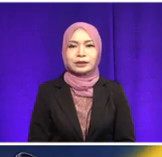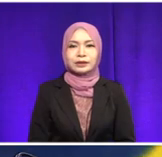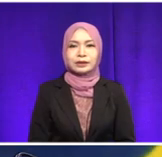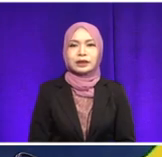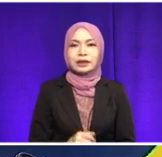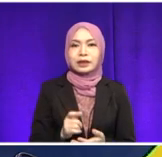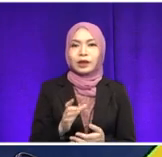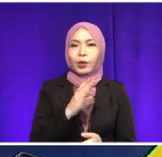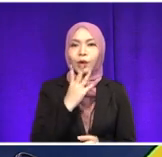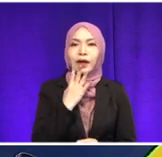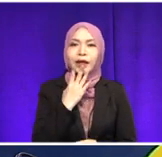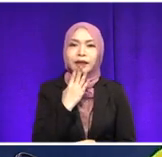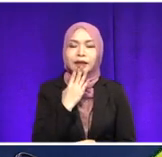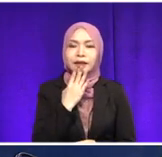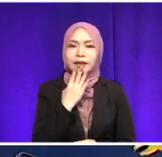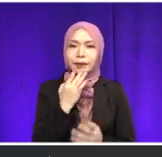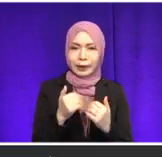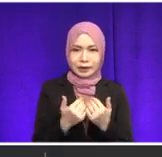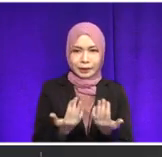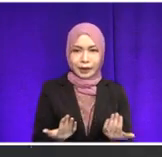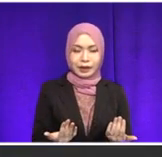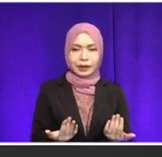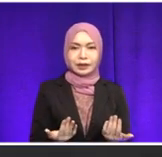yang cerah karena